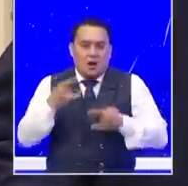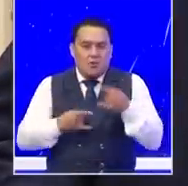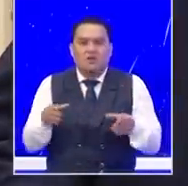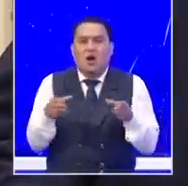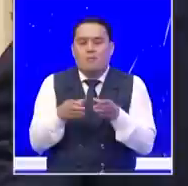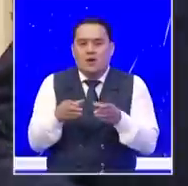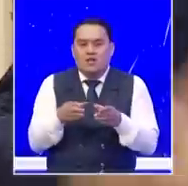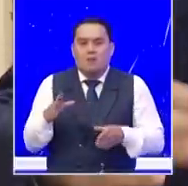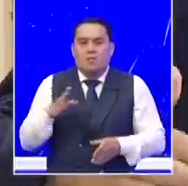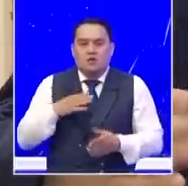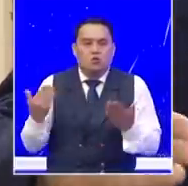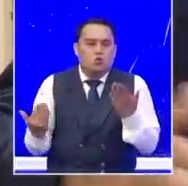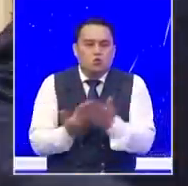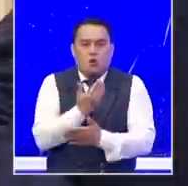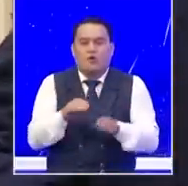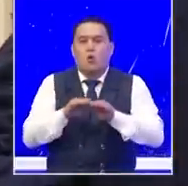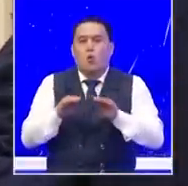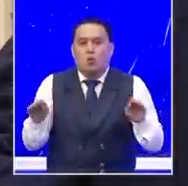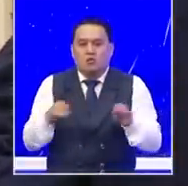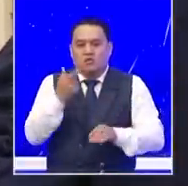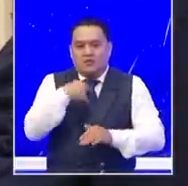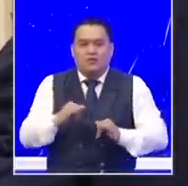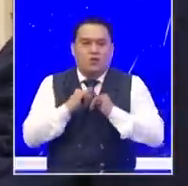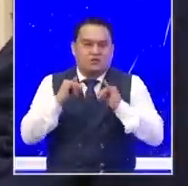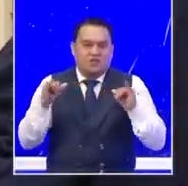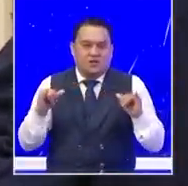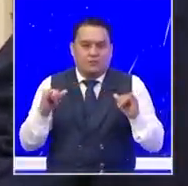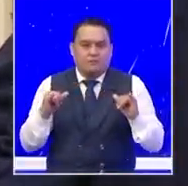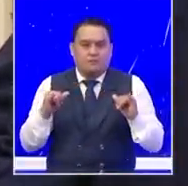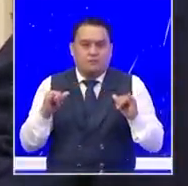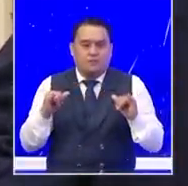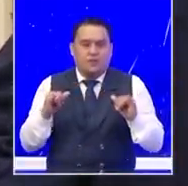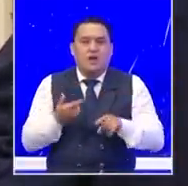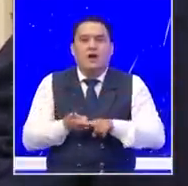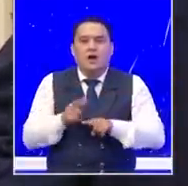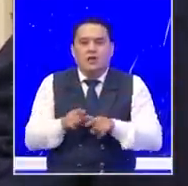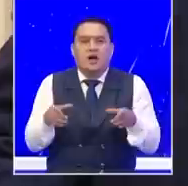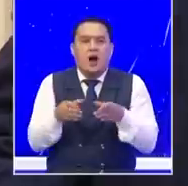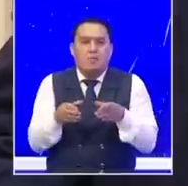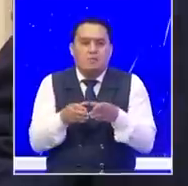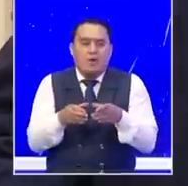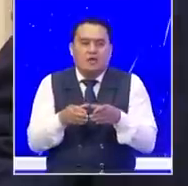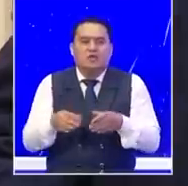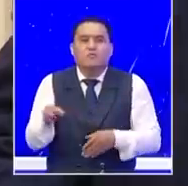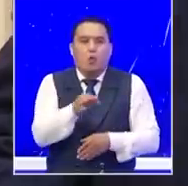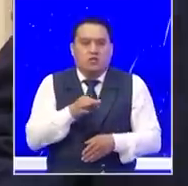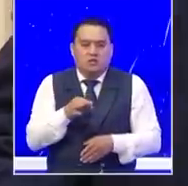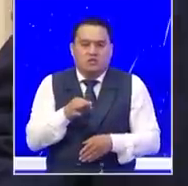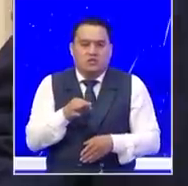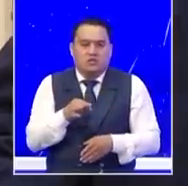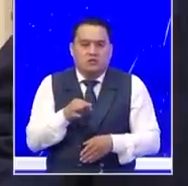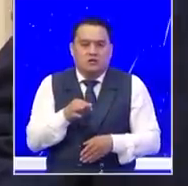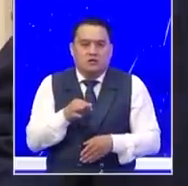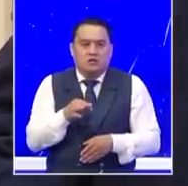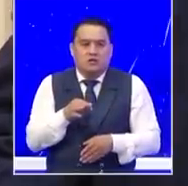телерадиокомпания вышла на новый уровень своего развития. Эта компания сегодня котируется не только в области,